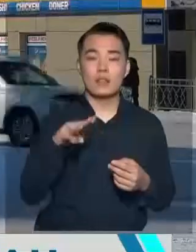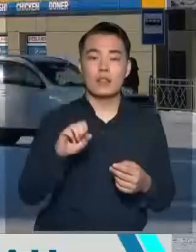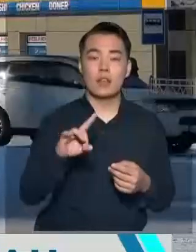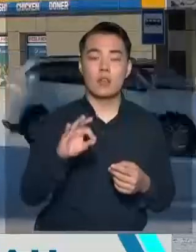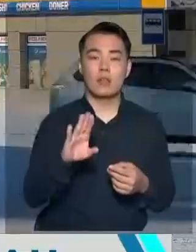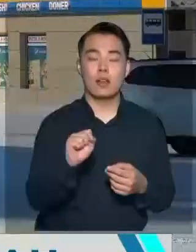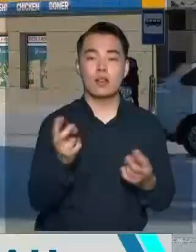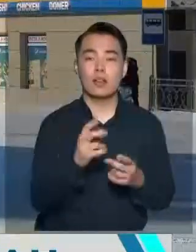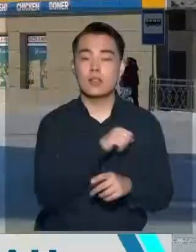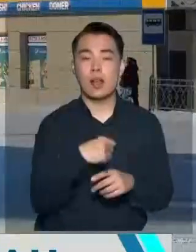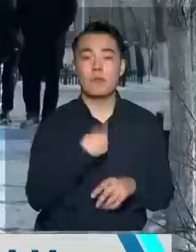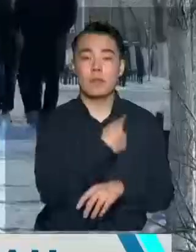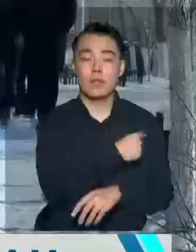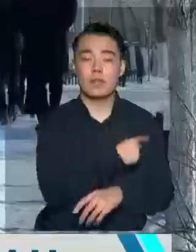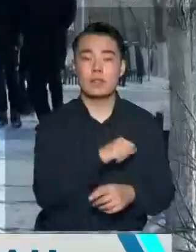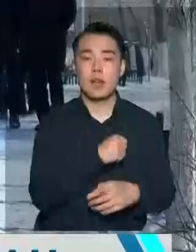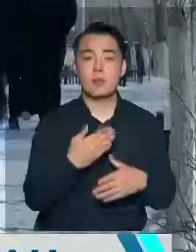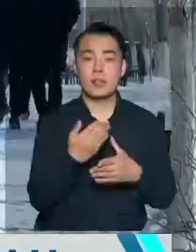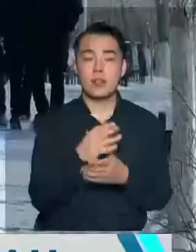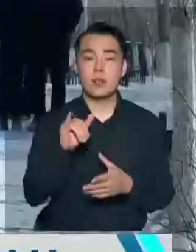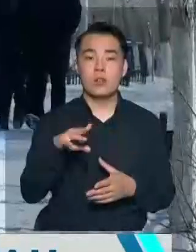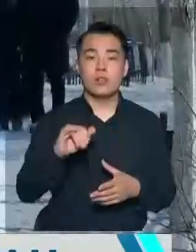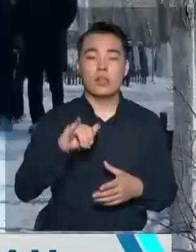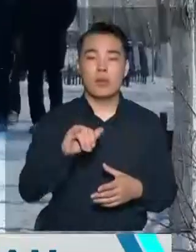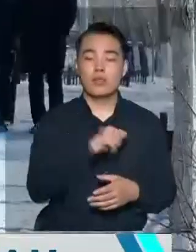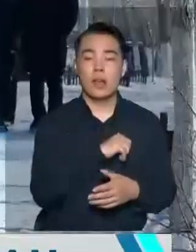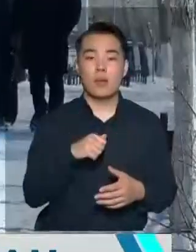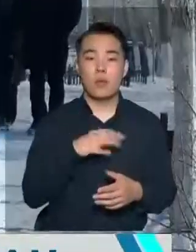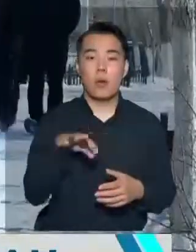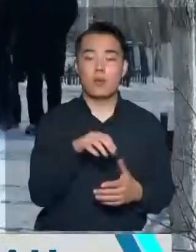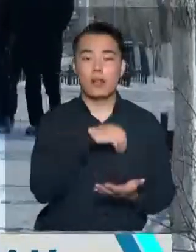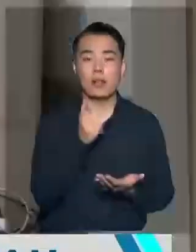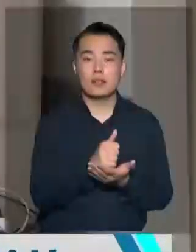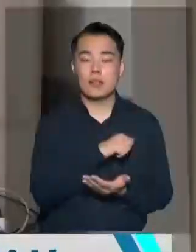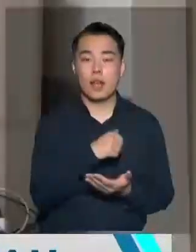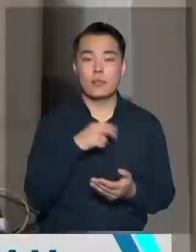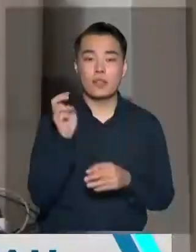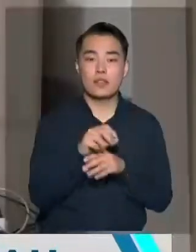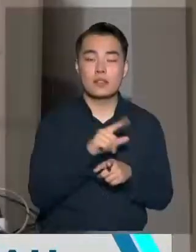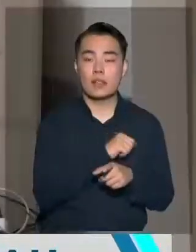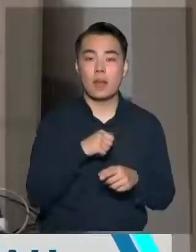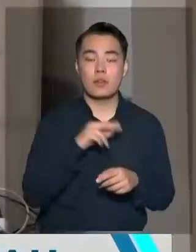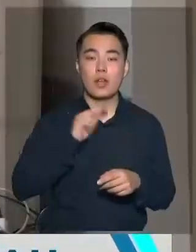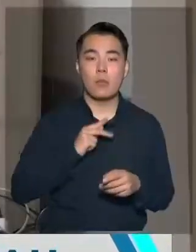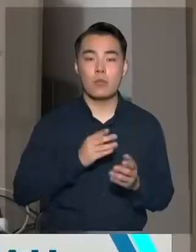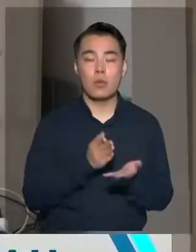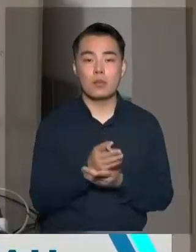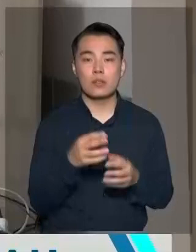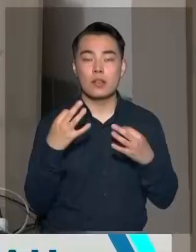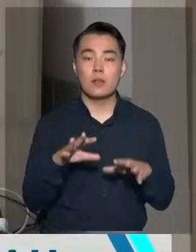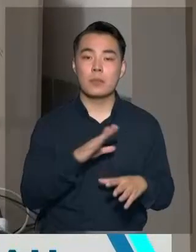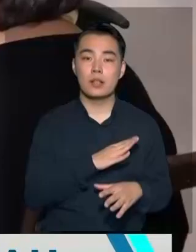бастаған әлеуметтік медициналық сақтандыру қорының Ұлытаудағы бөлімшесі облыс басшылығымен бірлесіп кешенді жұмыстарды бастап кеттік